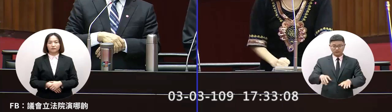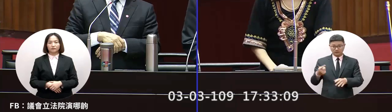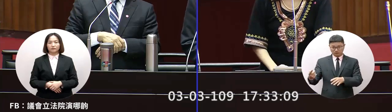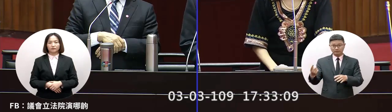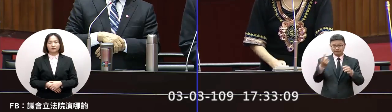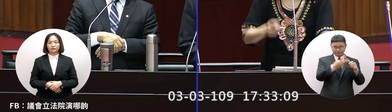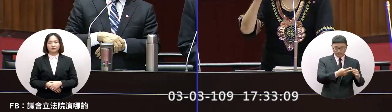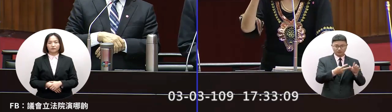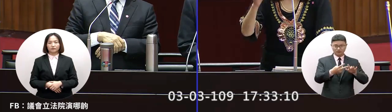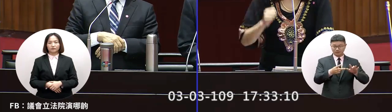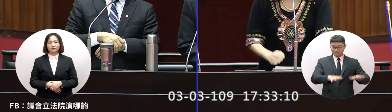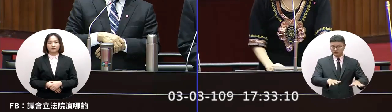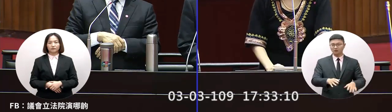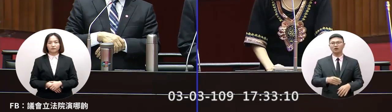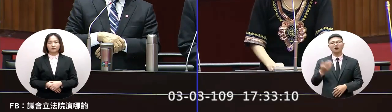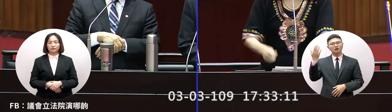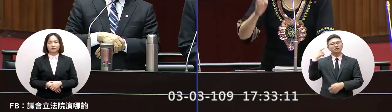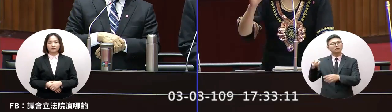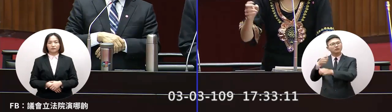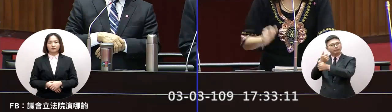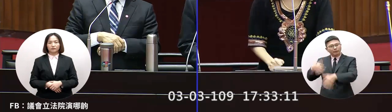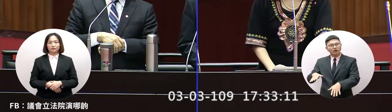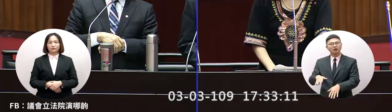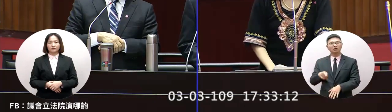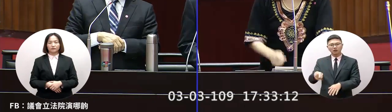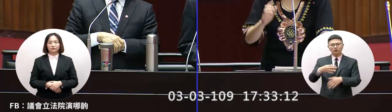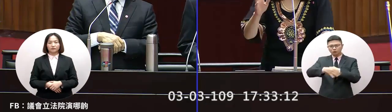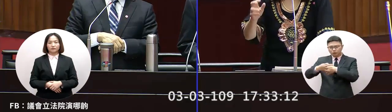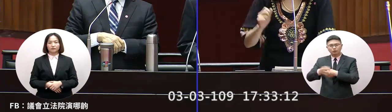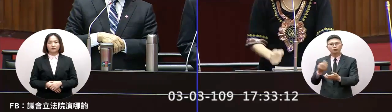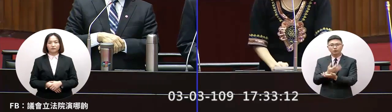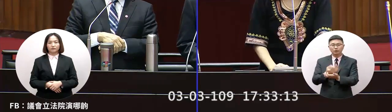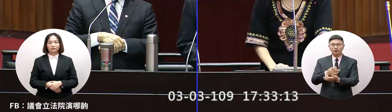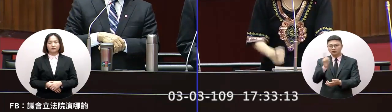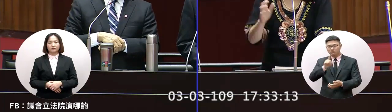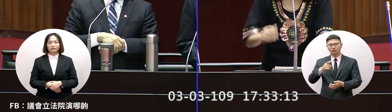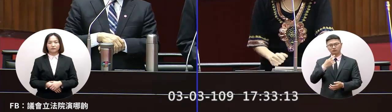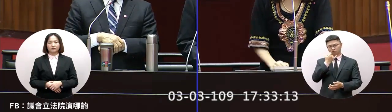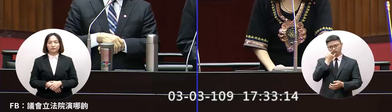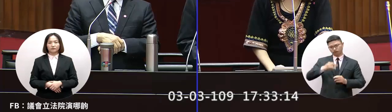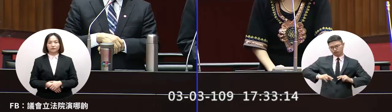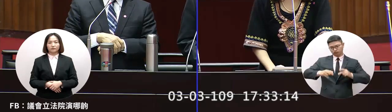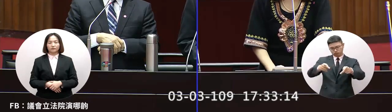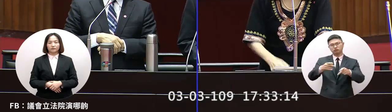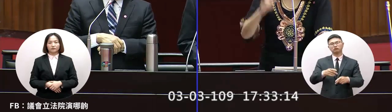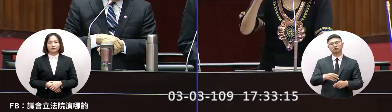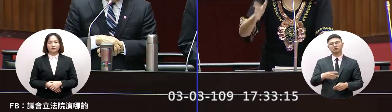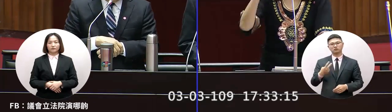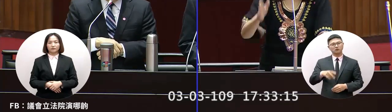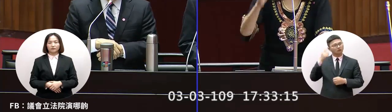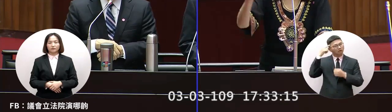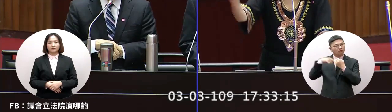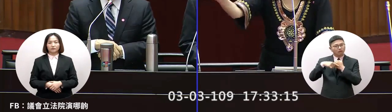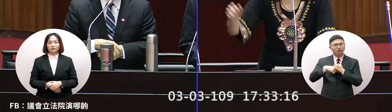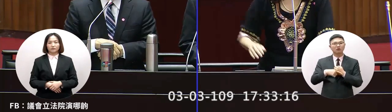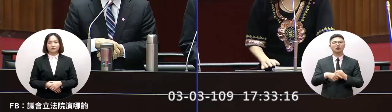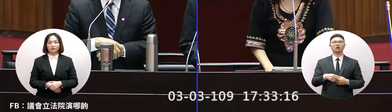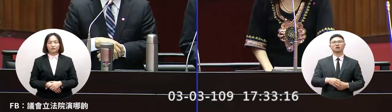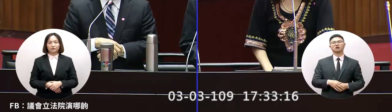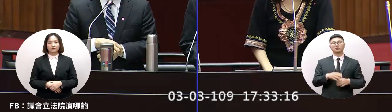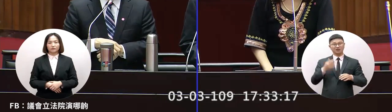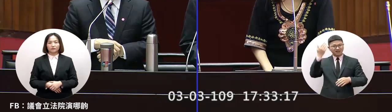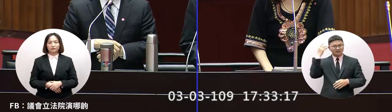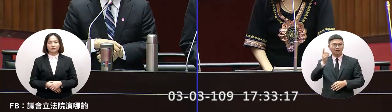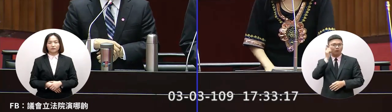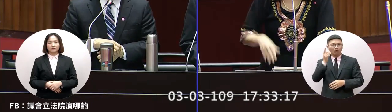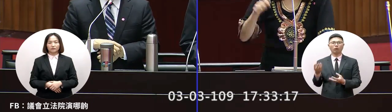遍有经验吗？第一次的经验哪里不足的，哪里可以改善的，这拢也在改善呐、啊。那还是一个没有智慧型手机